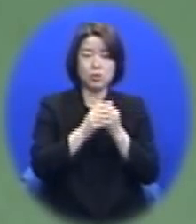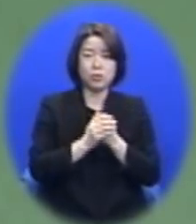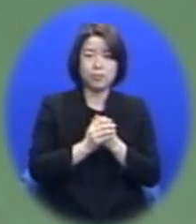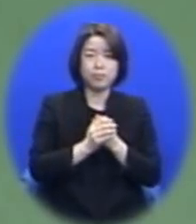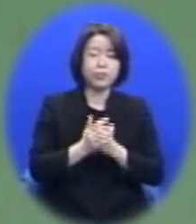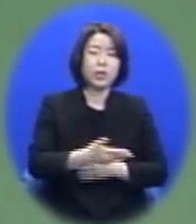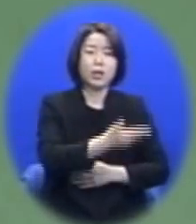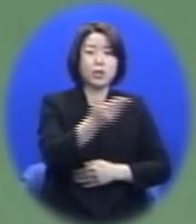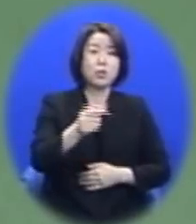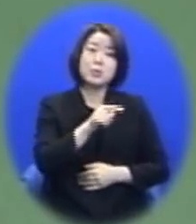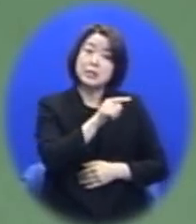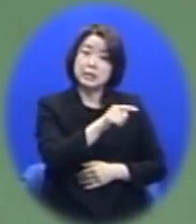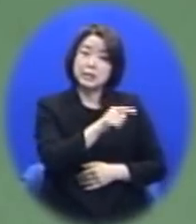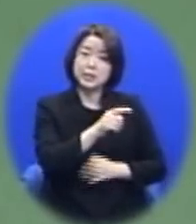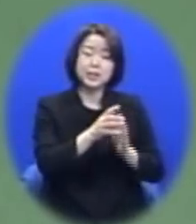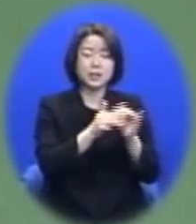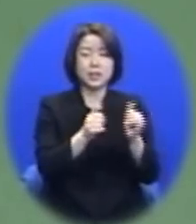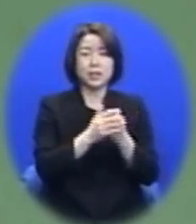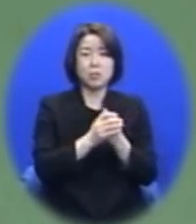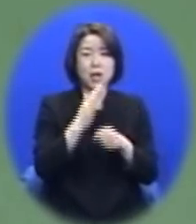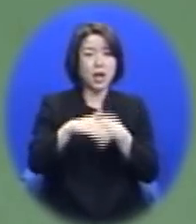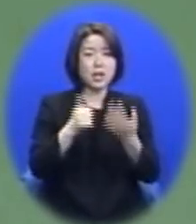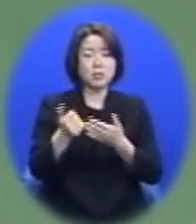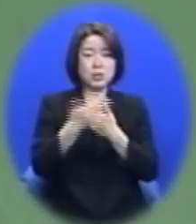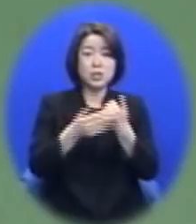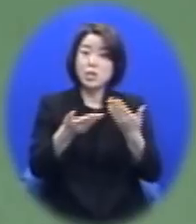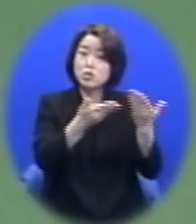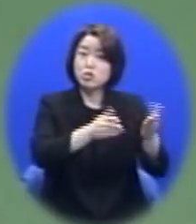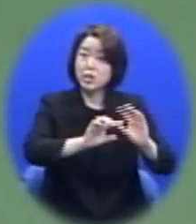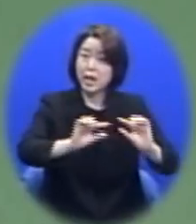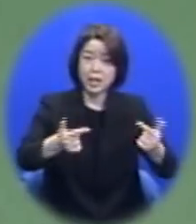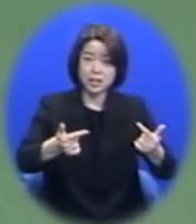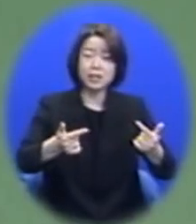그분은 하나님이 그분에게 은혜를 안 주시는 게 아니에요.